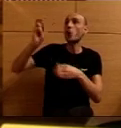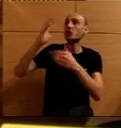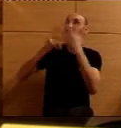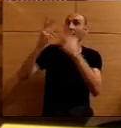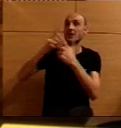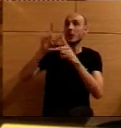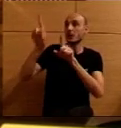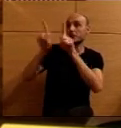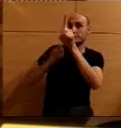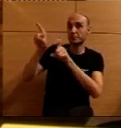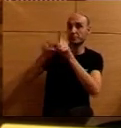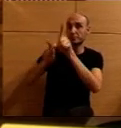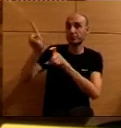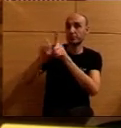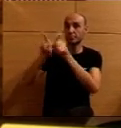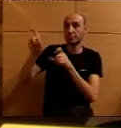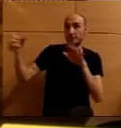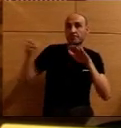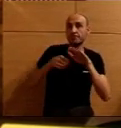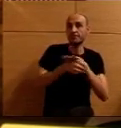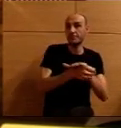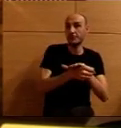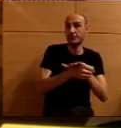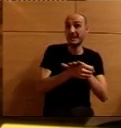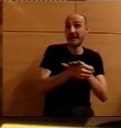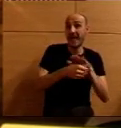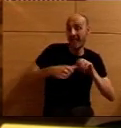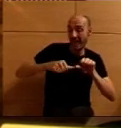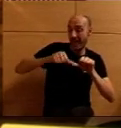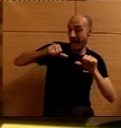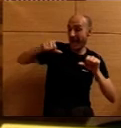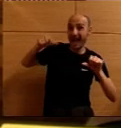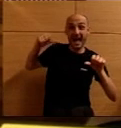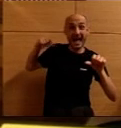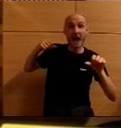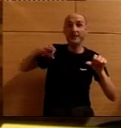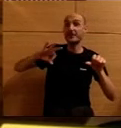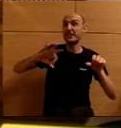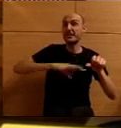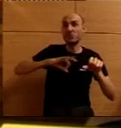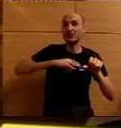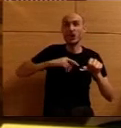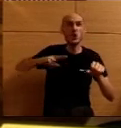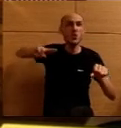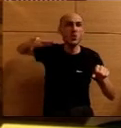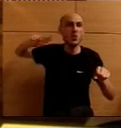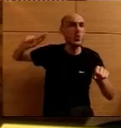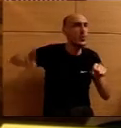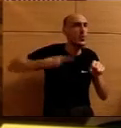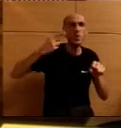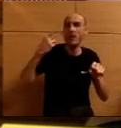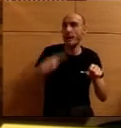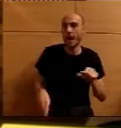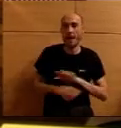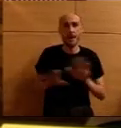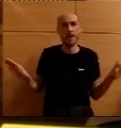personal d'altres administracions que en totes les legislatures des que se conforma esta diputació fins al dia